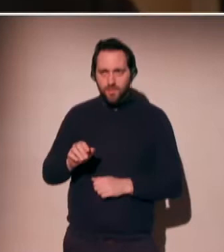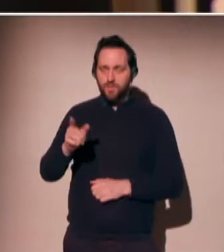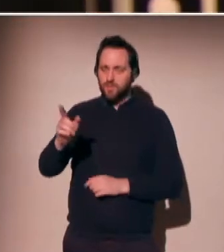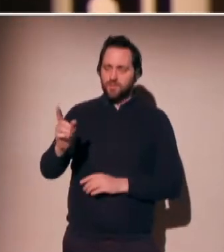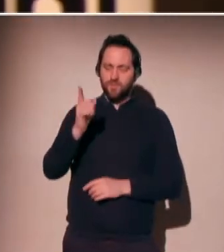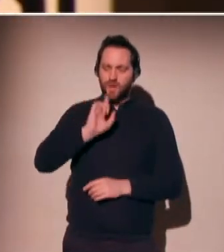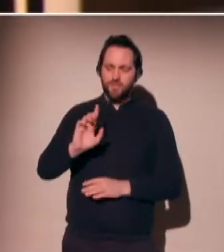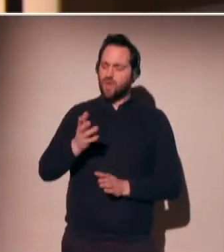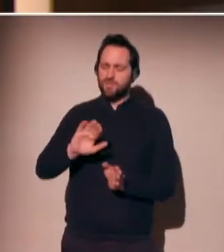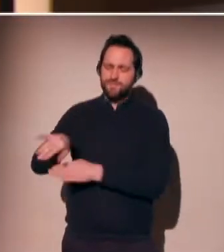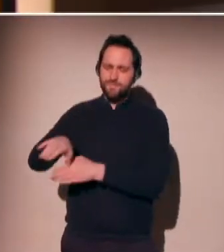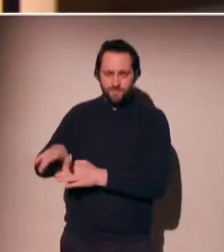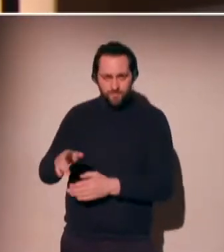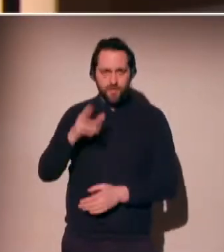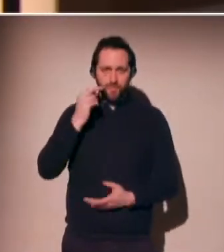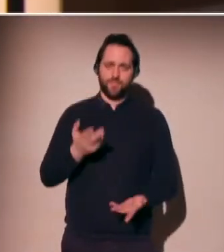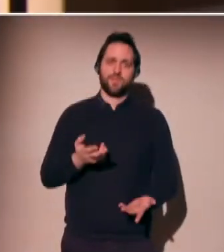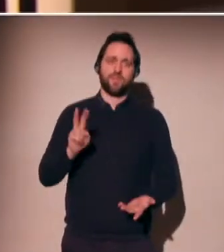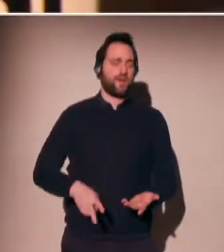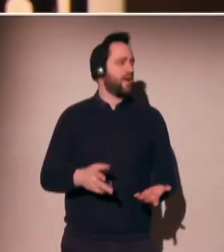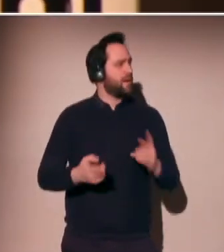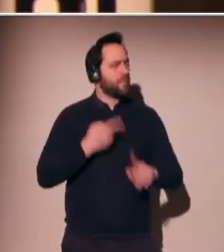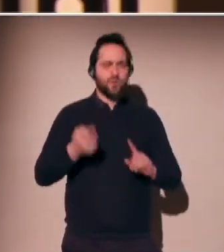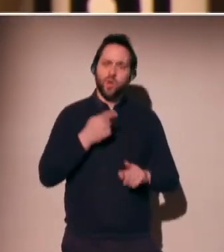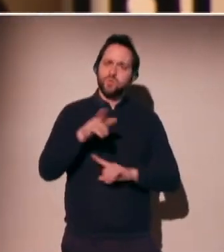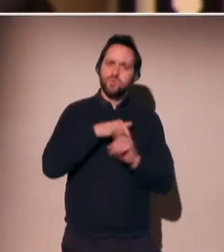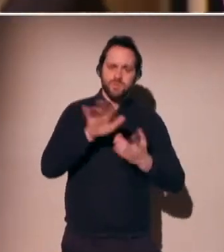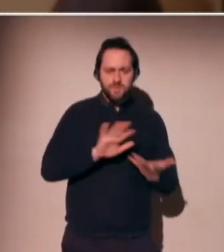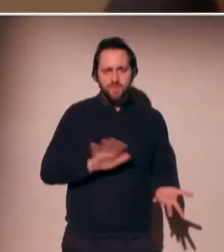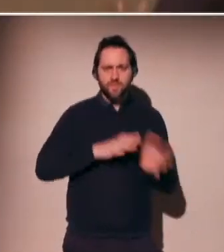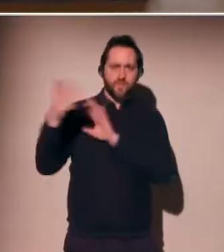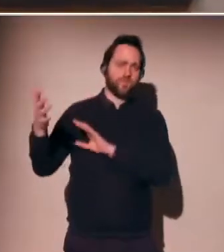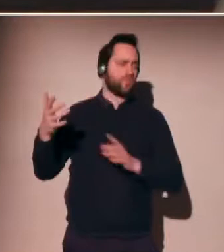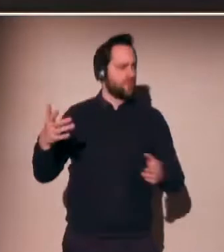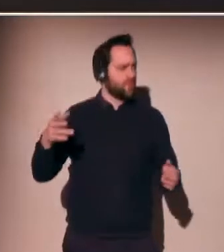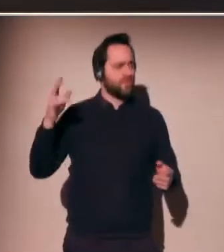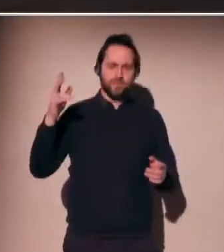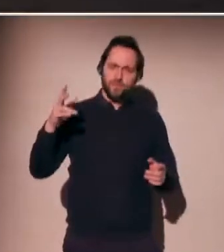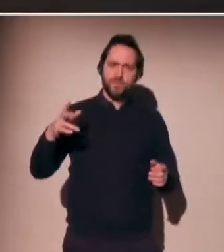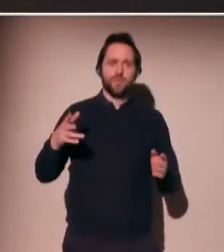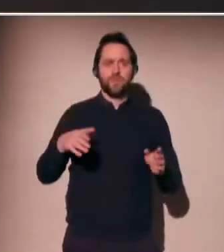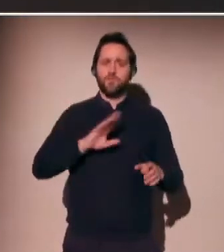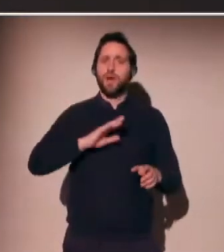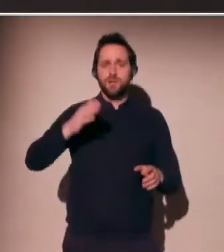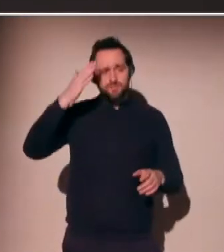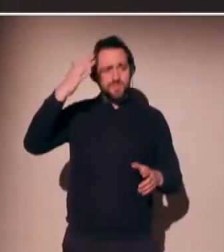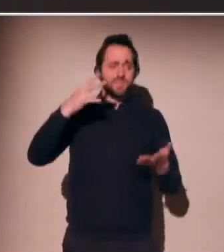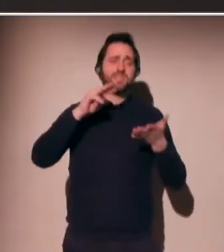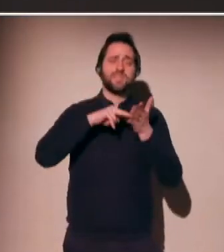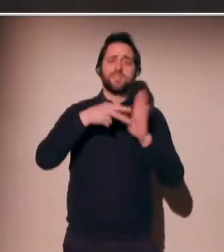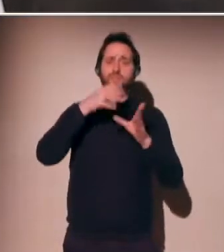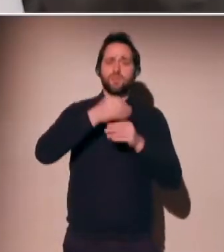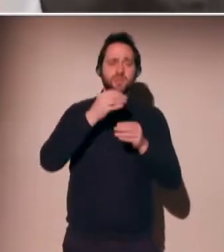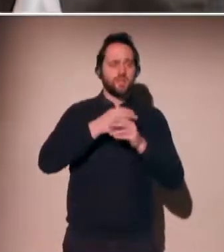eh bien, alors, si on utilise les techniques d'apprentissage de manière aveugle, on ne fera que répéter les erreurs